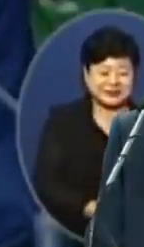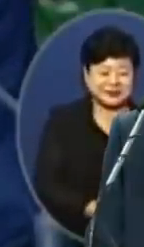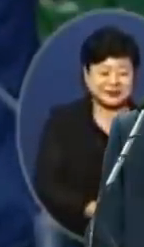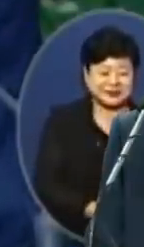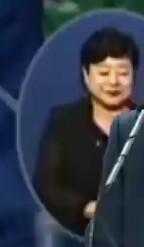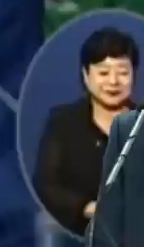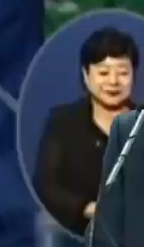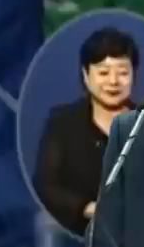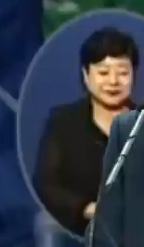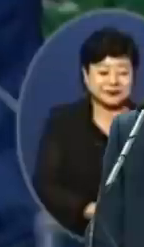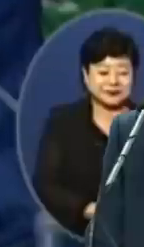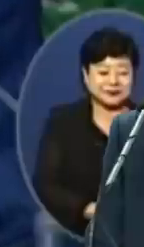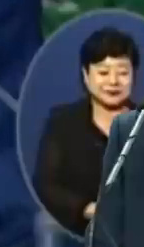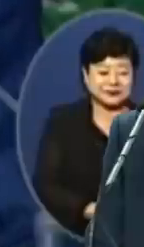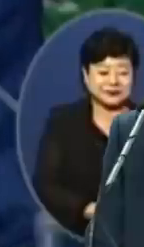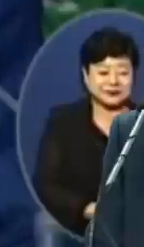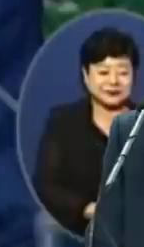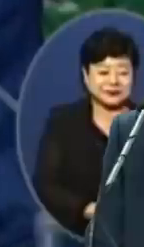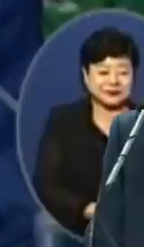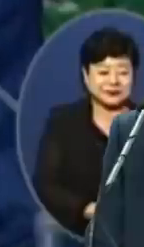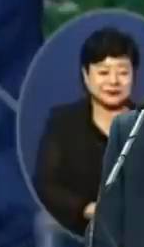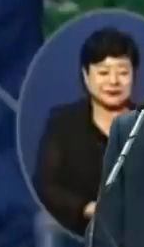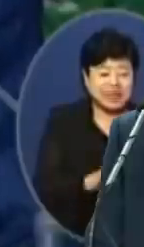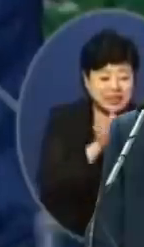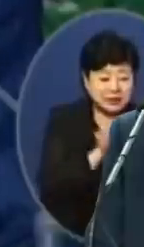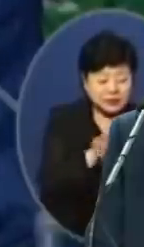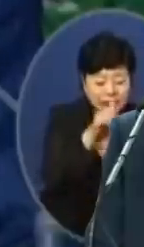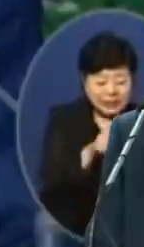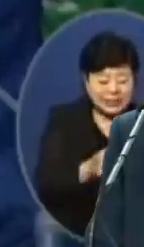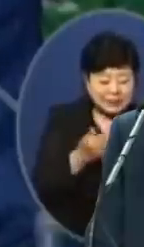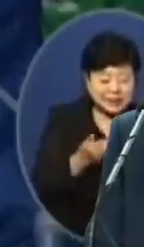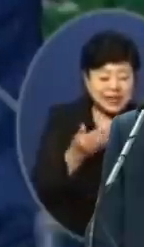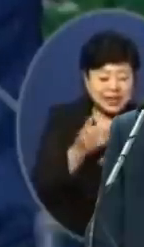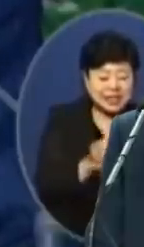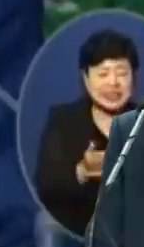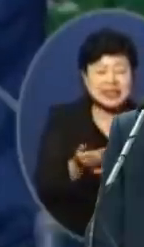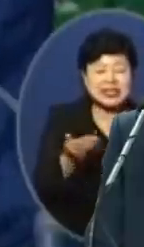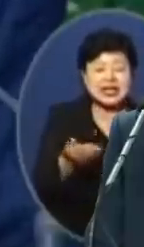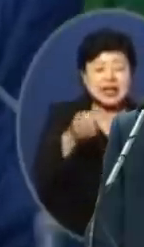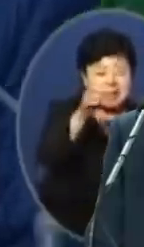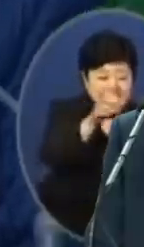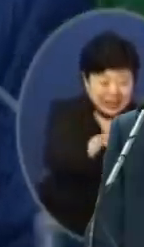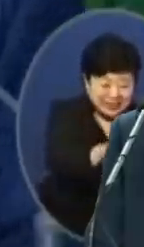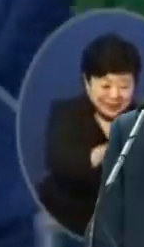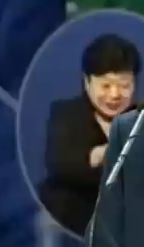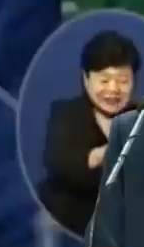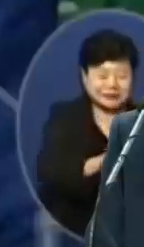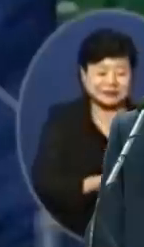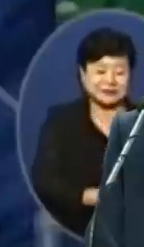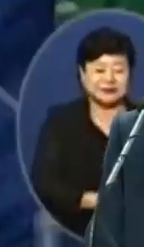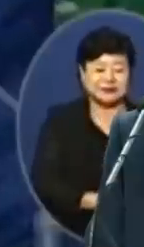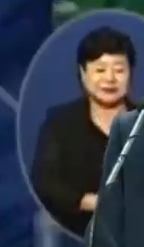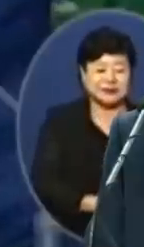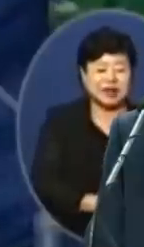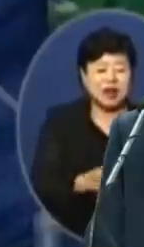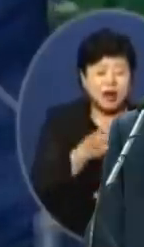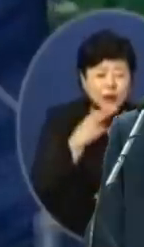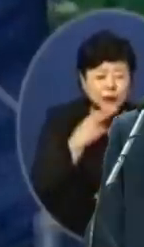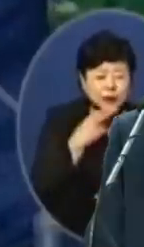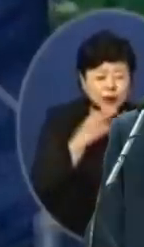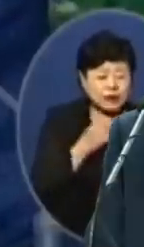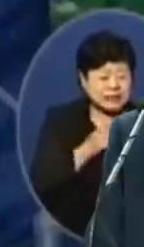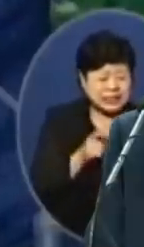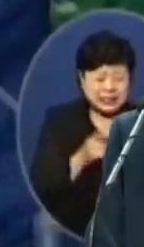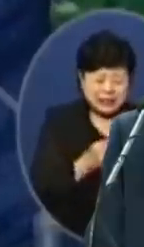받으시고 일하시는 것입니다. 여러분 기도는 하나님께 일을 맡기는 것입니다. 너희가 없는 것은